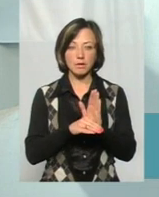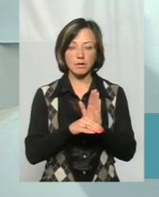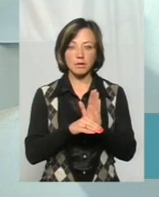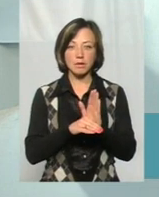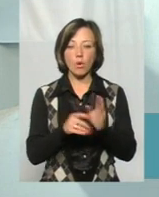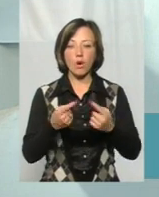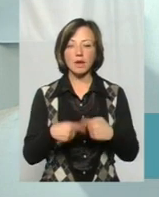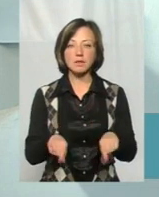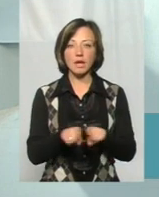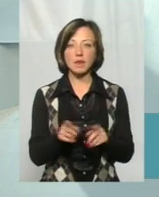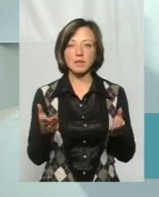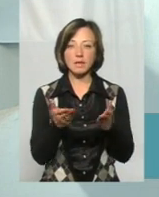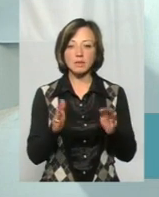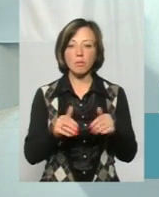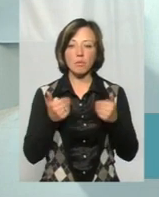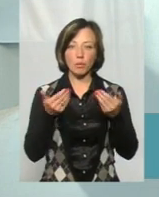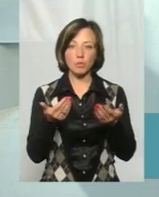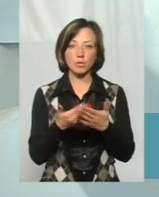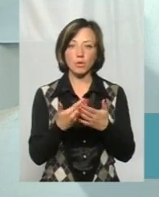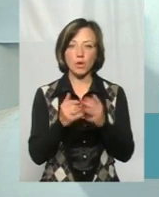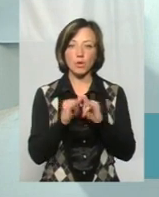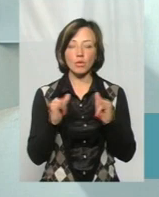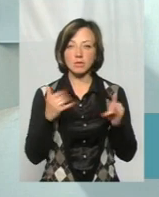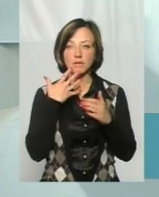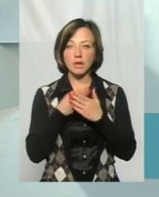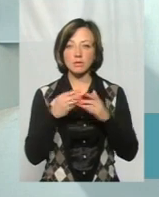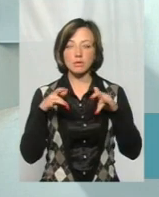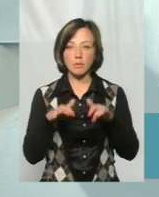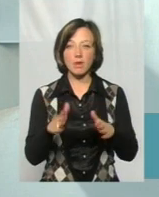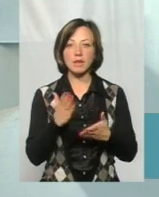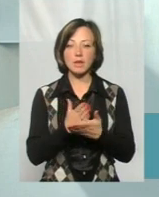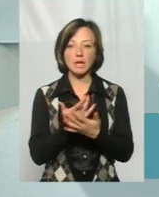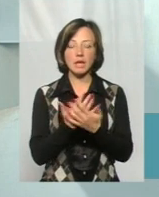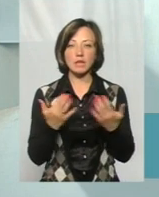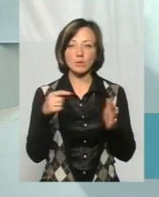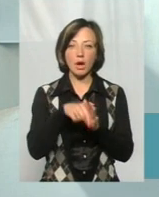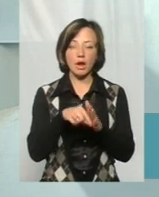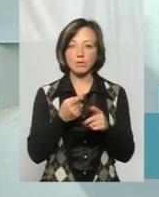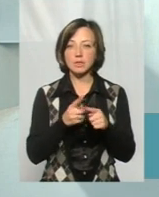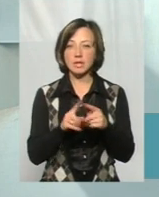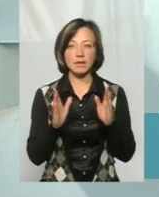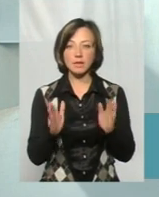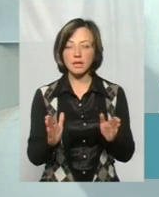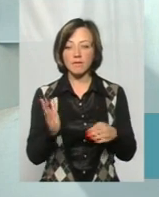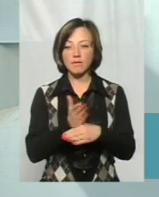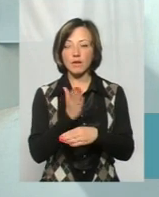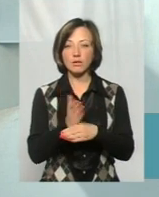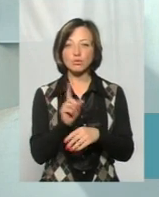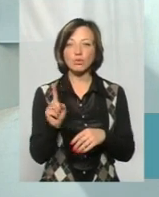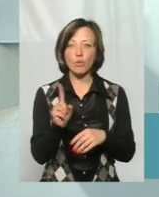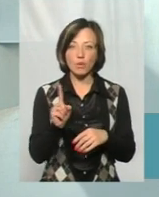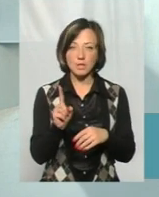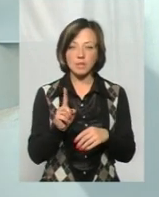ті організації, які запропоновують на розвиток власної справи. Вони є різного характеру, це не тільки виготовлення